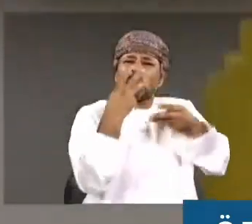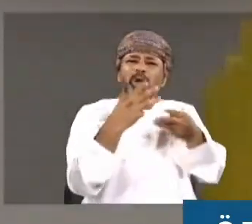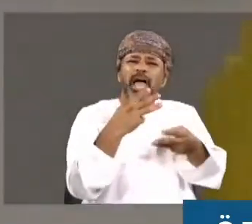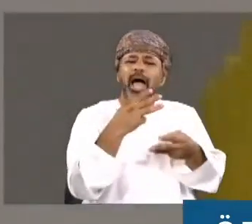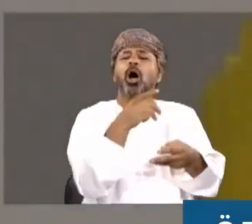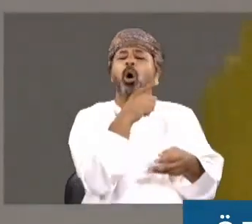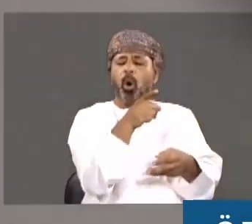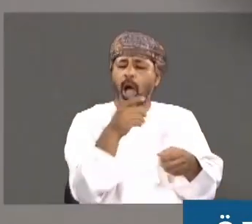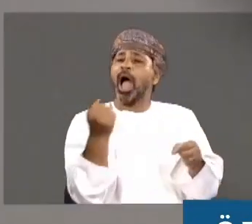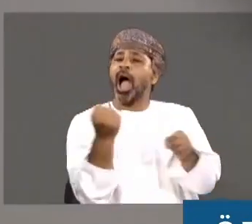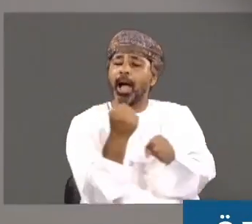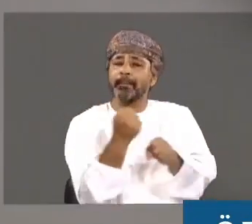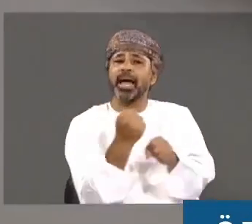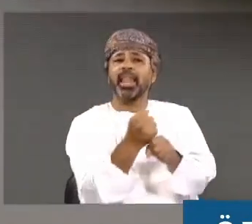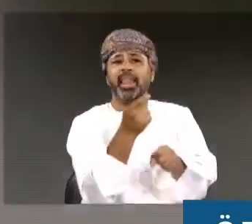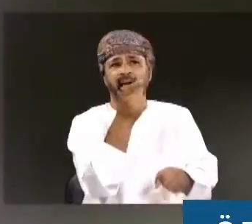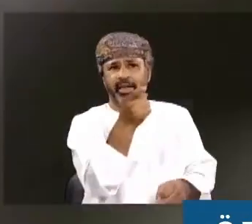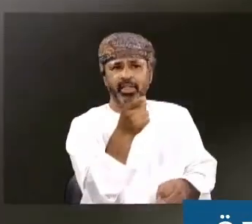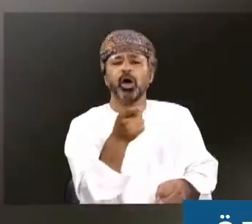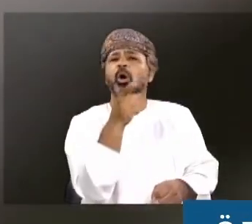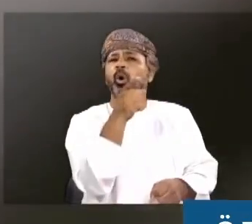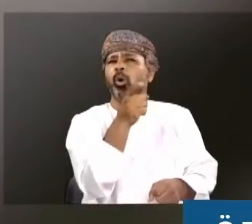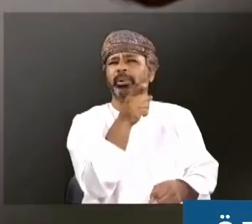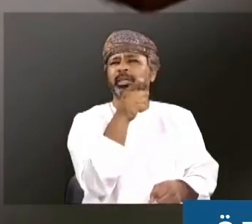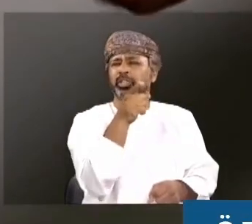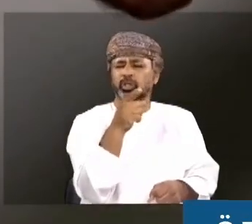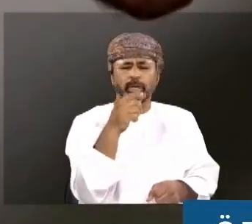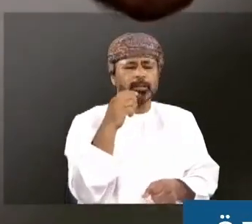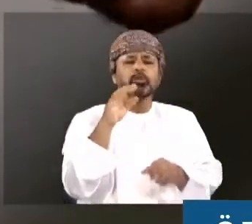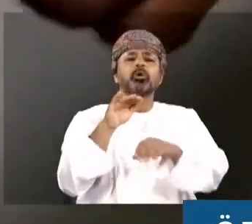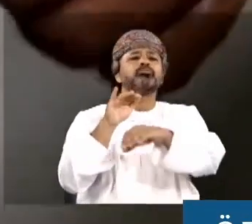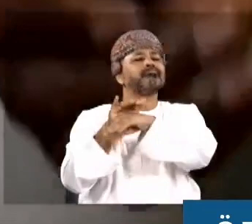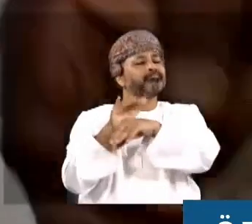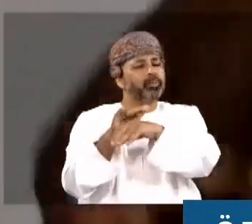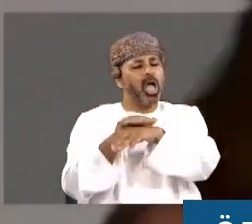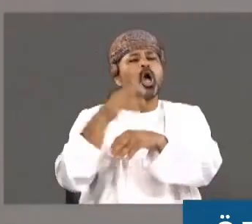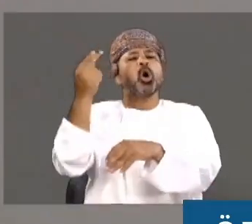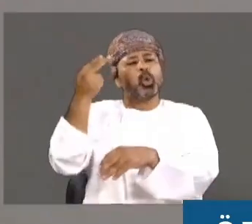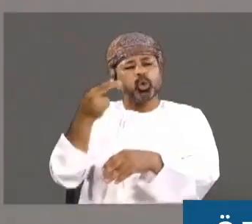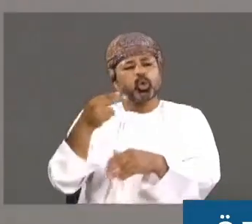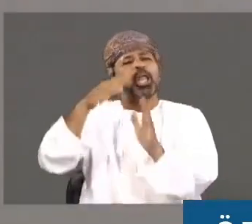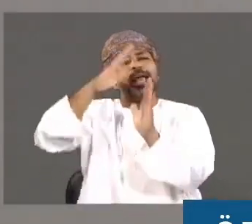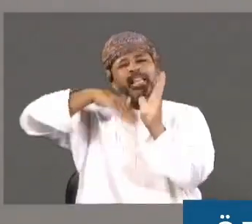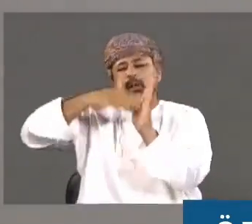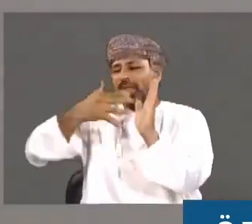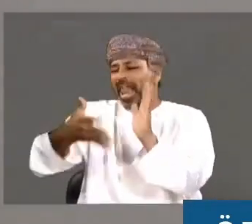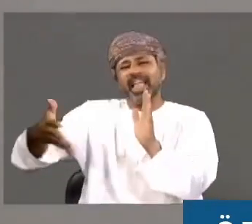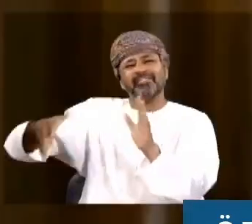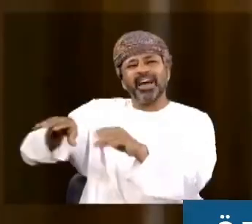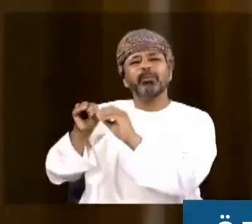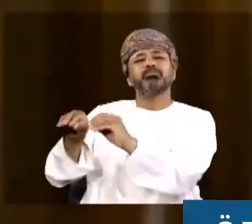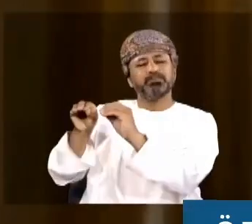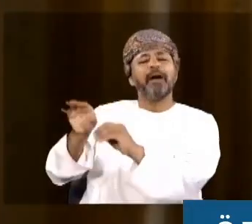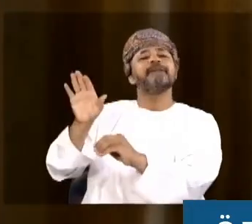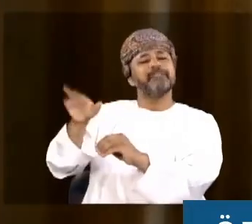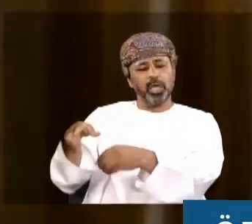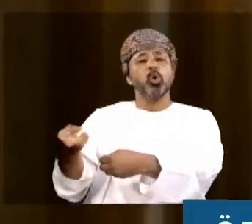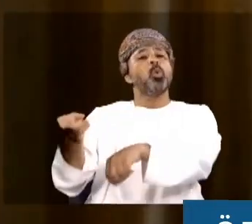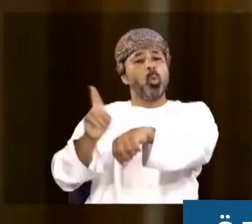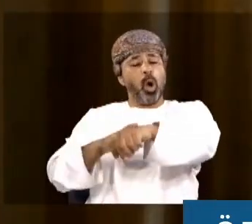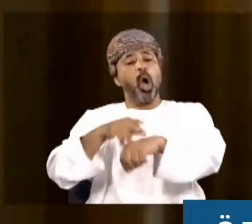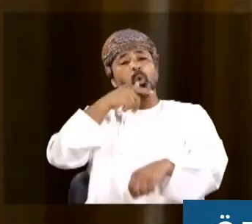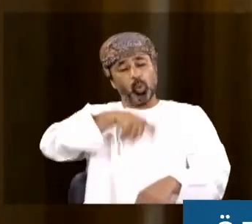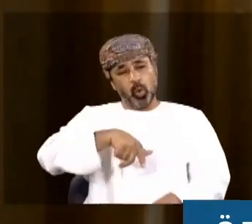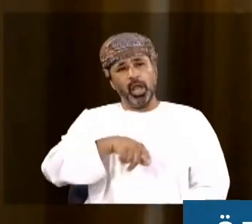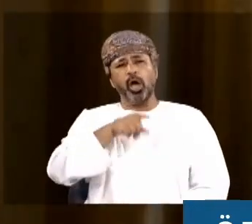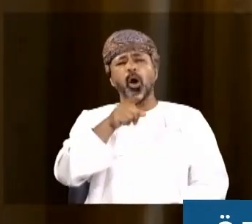أعماله الفنية بالسباكيتي يعطي أوياتومي دروساً في الرسم والتلوين للأطفال. ويقول أوياتومي